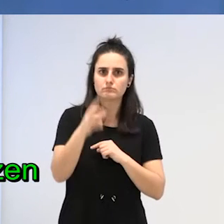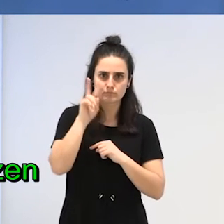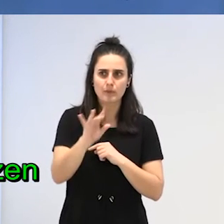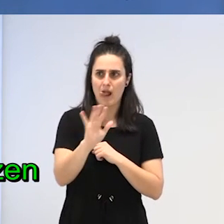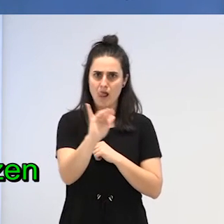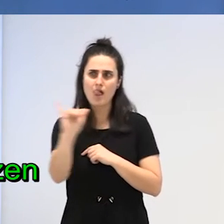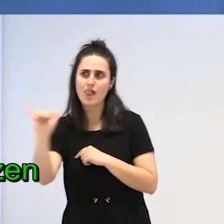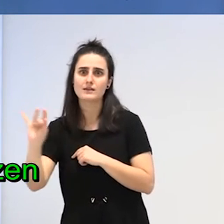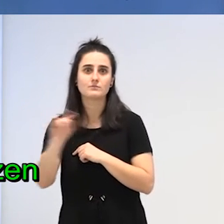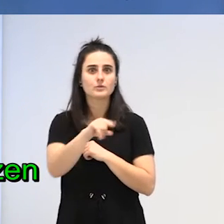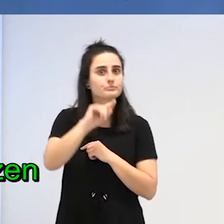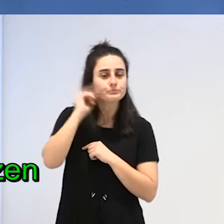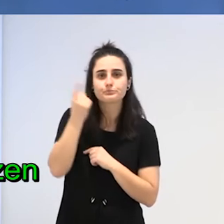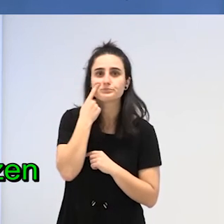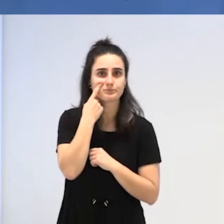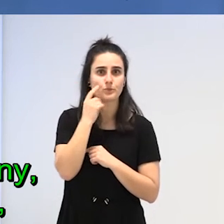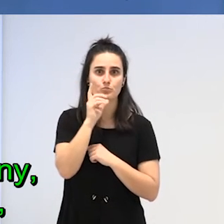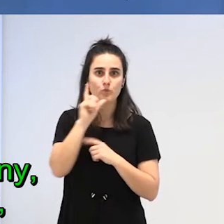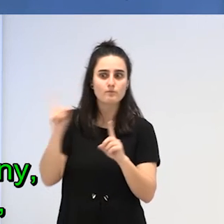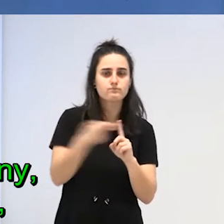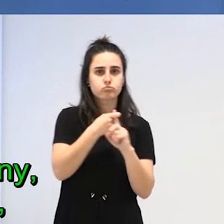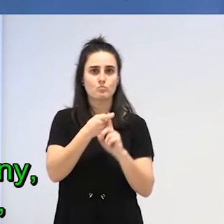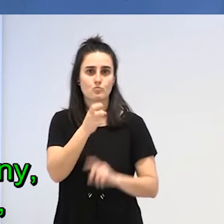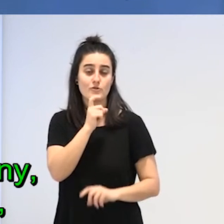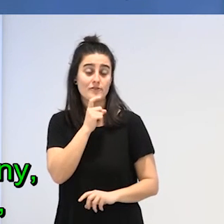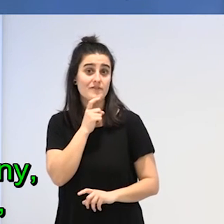baina, bueno, bere kasuan oso zaila zan aurkitzea. Eta bera